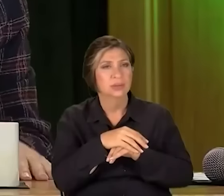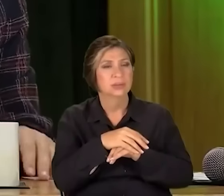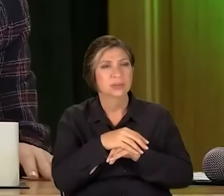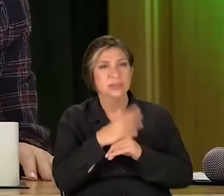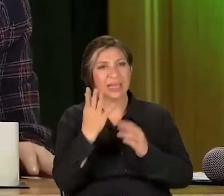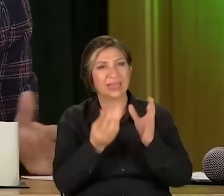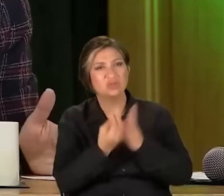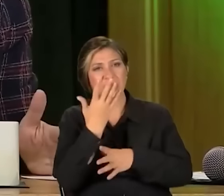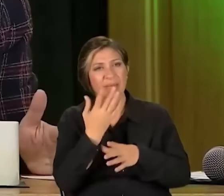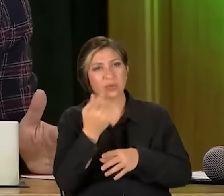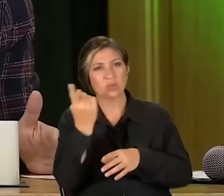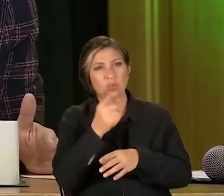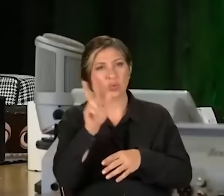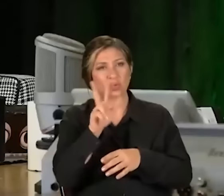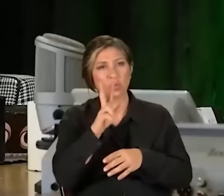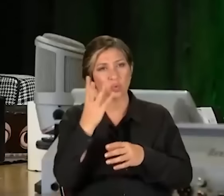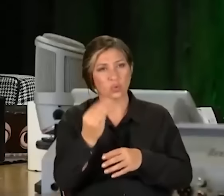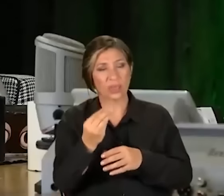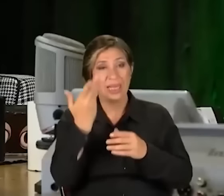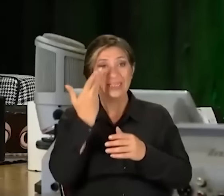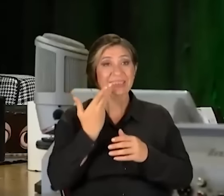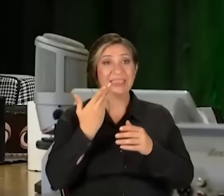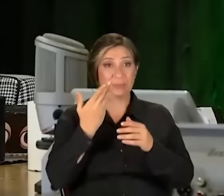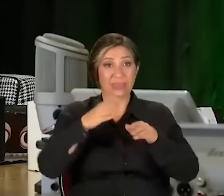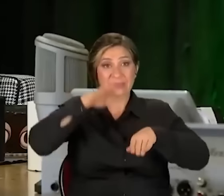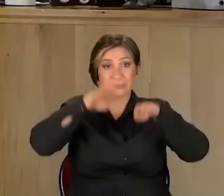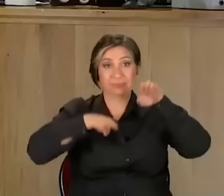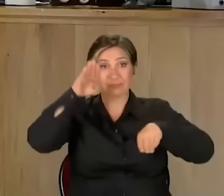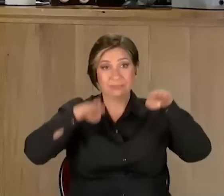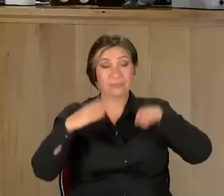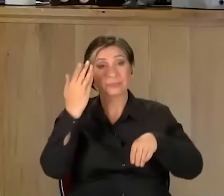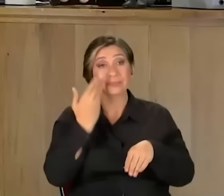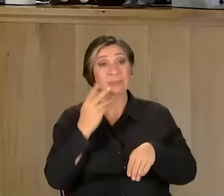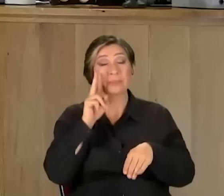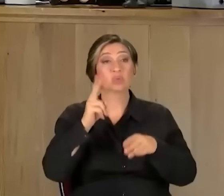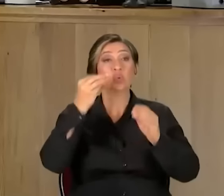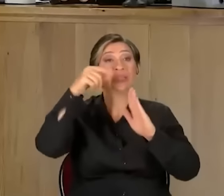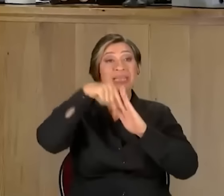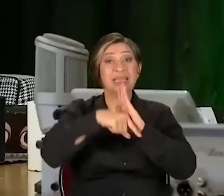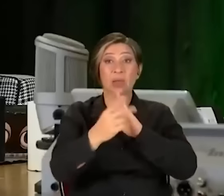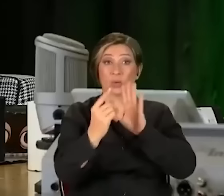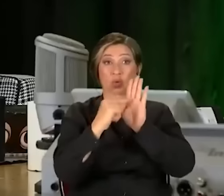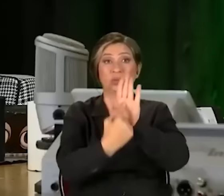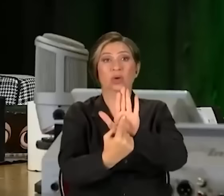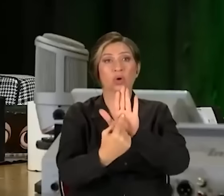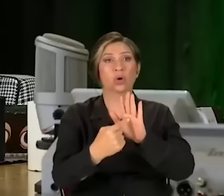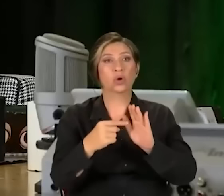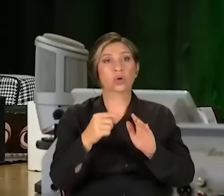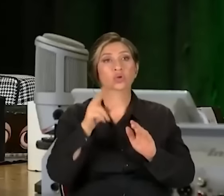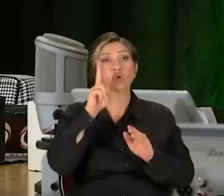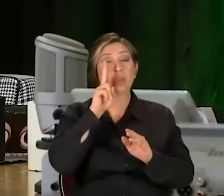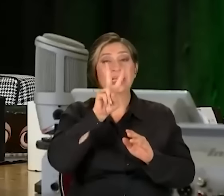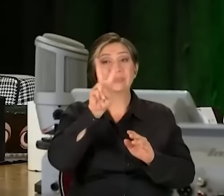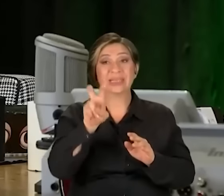Nereden çıkardın bu sayıyı %30 olduğunu? Çünkü izlenmelere baktın, evet. İstatistiklere baktın. Bizde de çok detaylı olarak gösteriyorum. Şuna kadar görebiliyoruz.